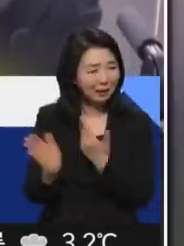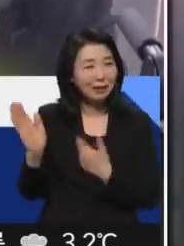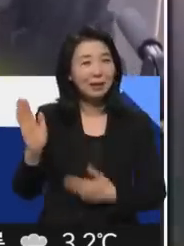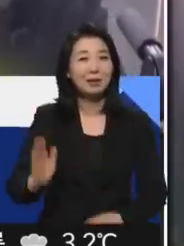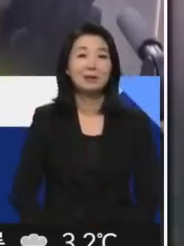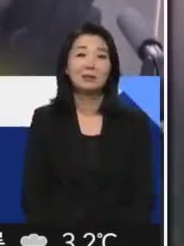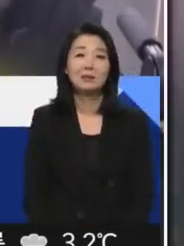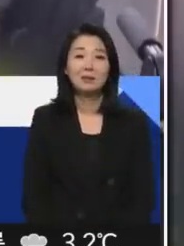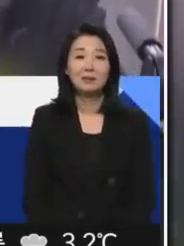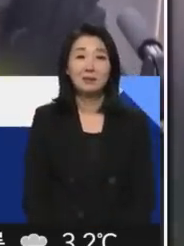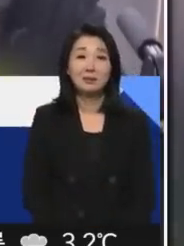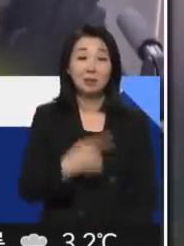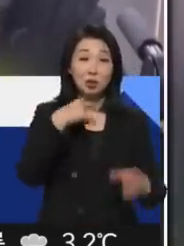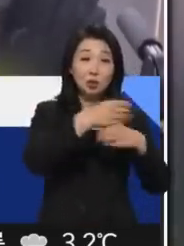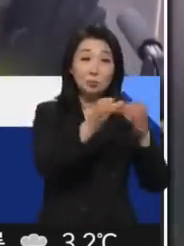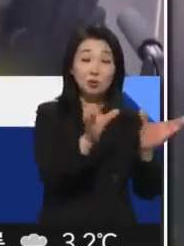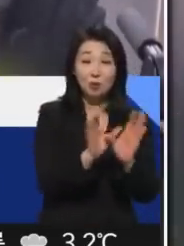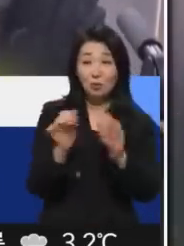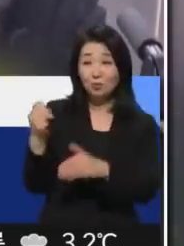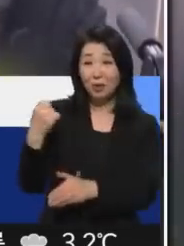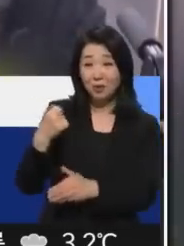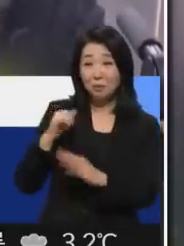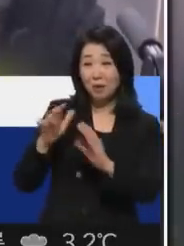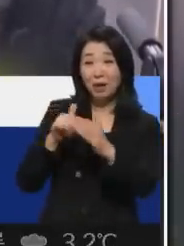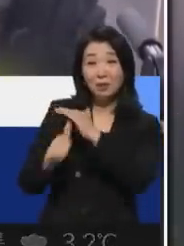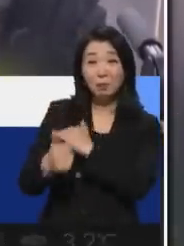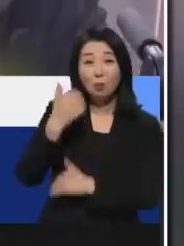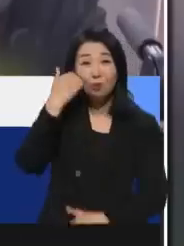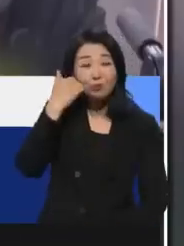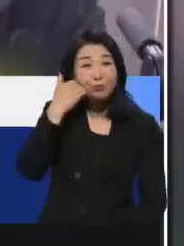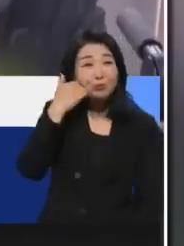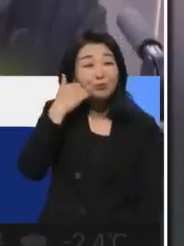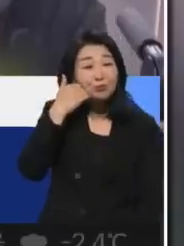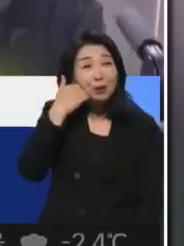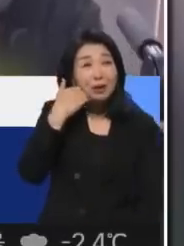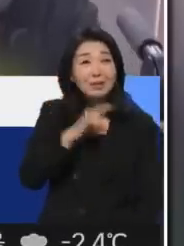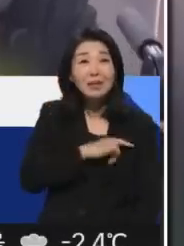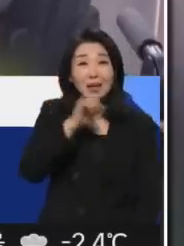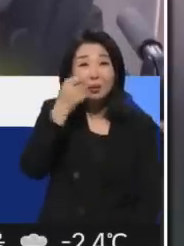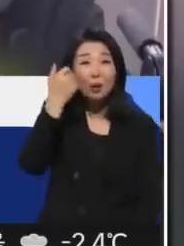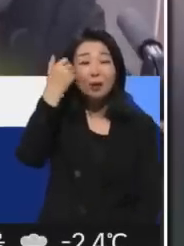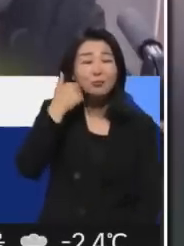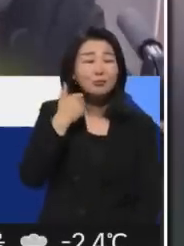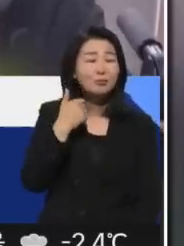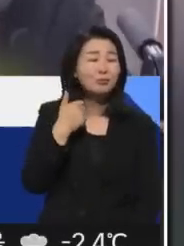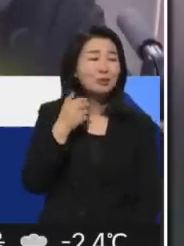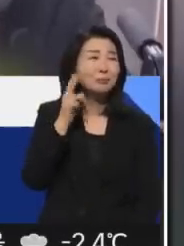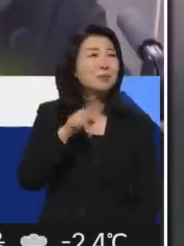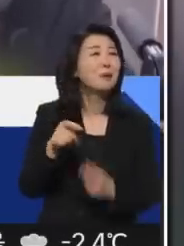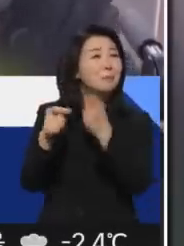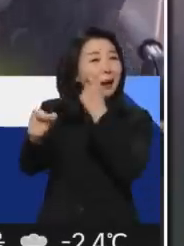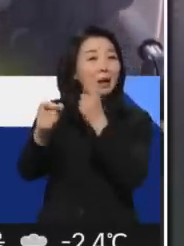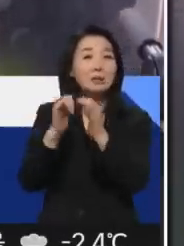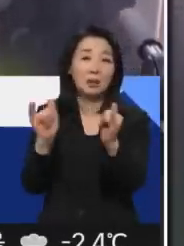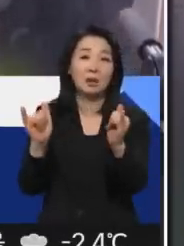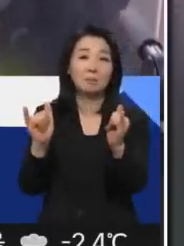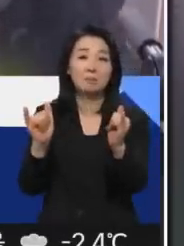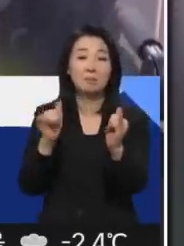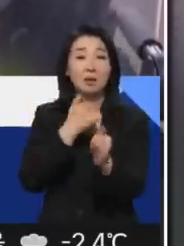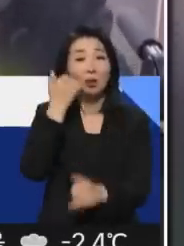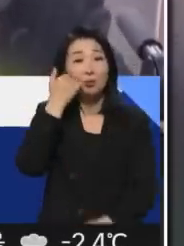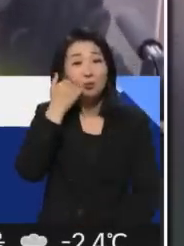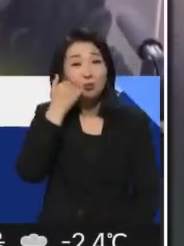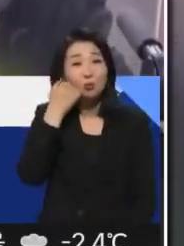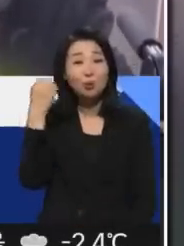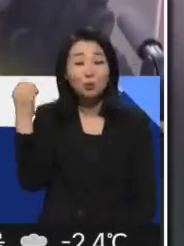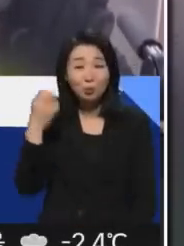않습니다. 민주당에서 지금 국민의힘 당대표를 어떤 사람이 나오면 제일 좋겠느냐. 네. 가장 극우적인 사람. 가장 뭐 정말